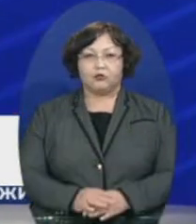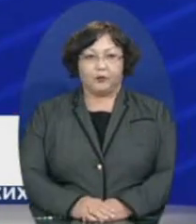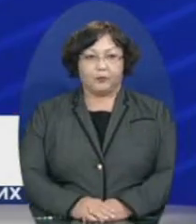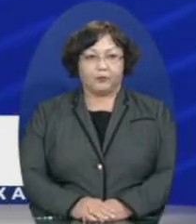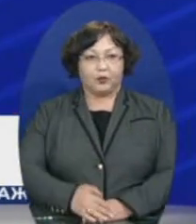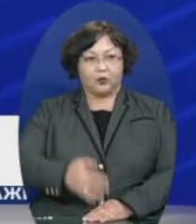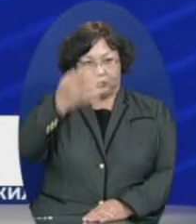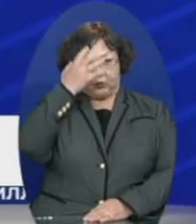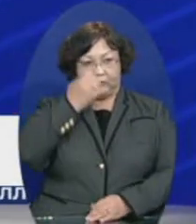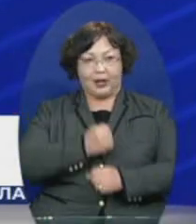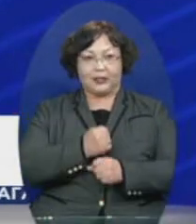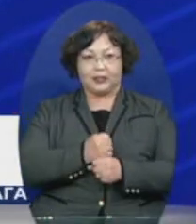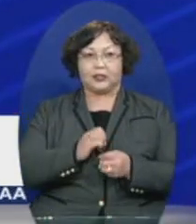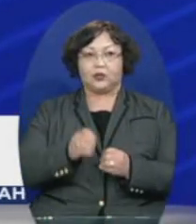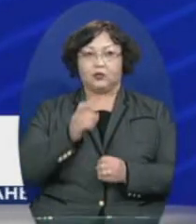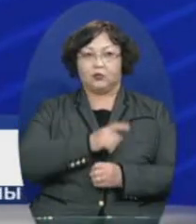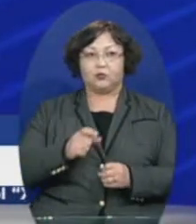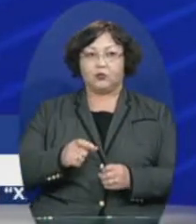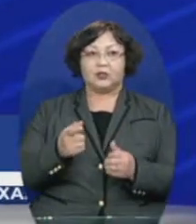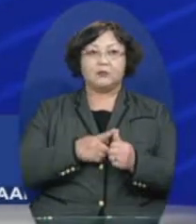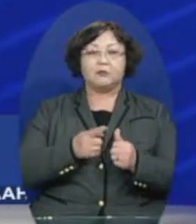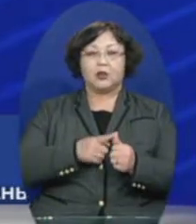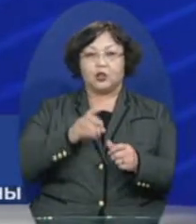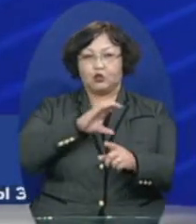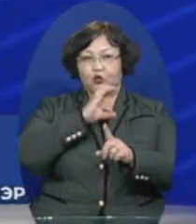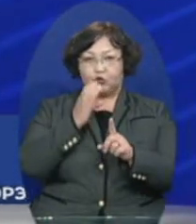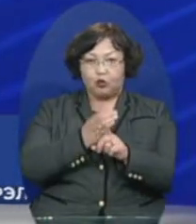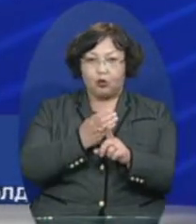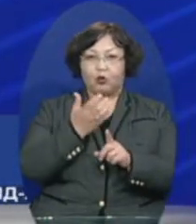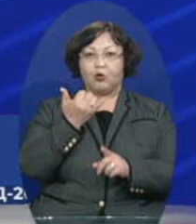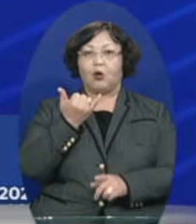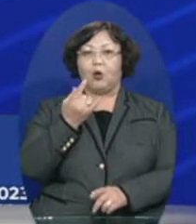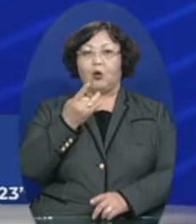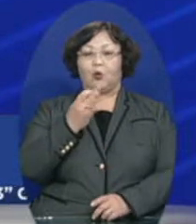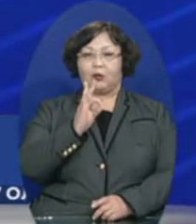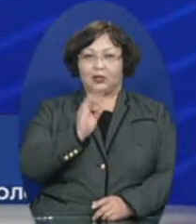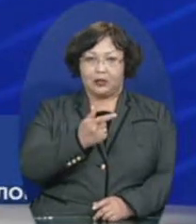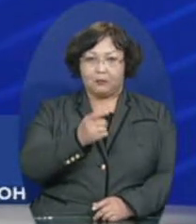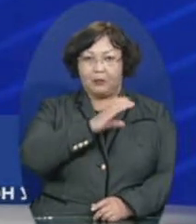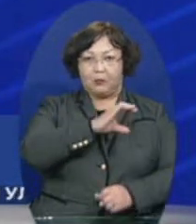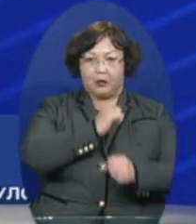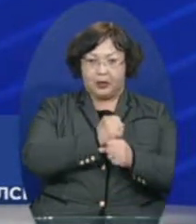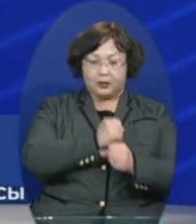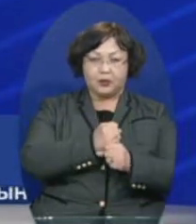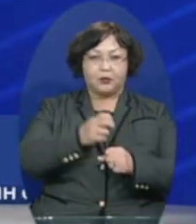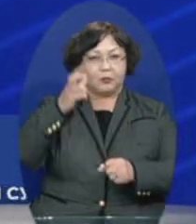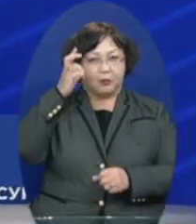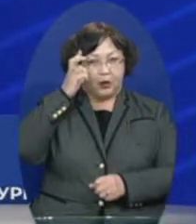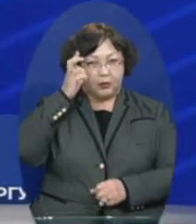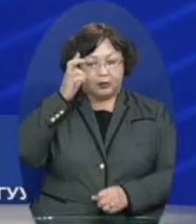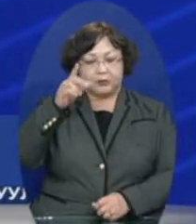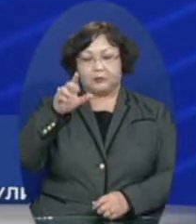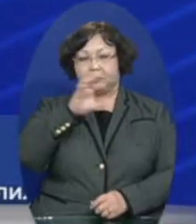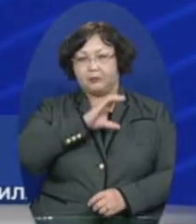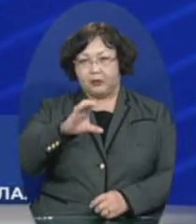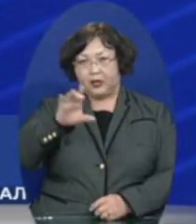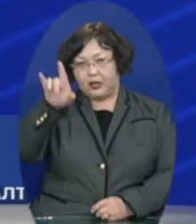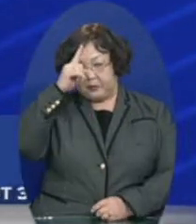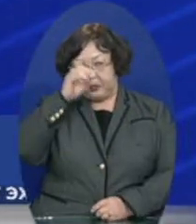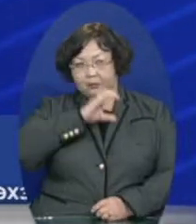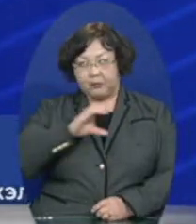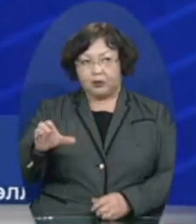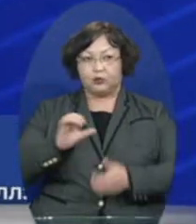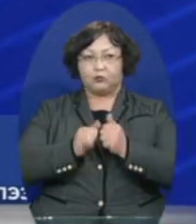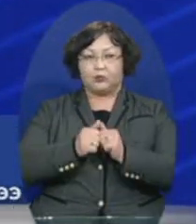Төрийн үйлчлэгээний соёл урлаг, боловсрол, эрүүл мэнд, спорт гэсэн салбаруудыг төрийн мэрэгжлийн үйлчилгээ гэдэг англи